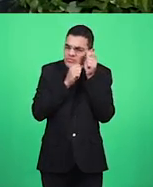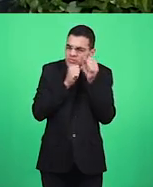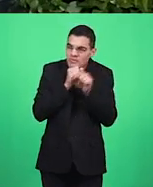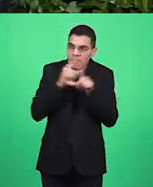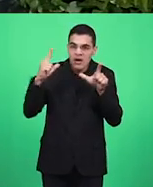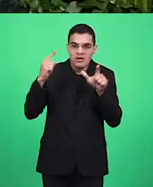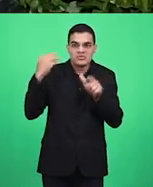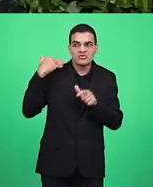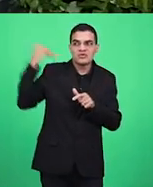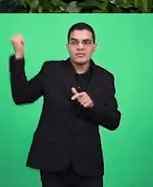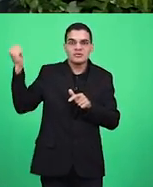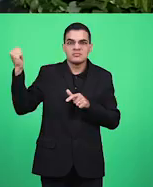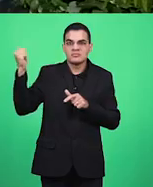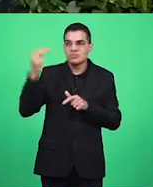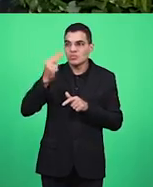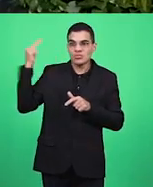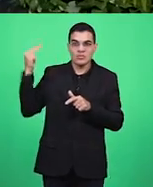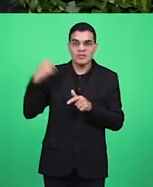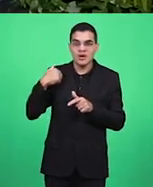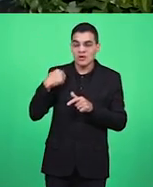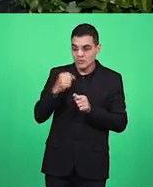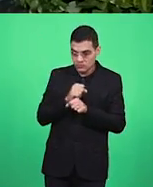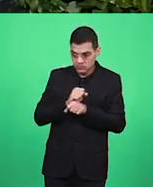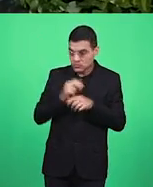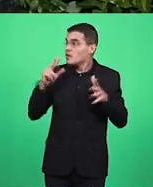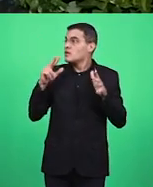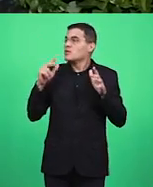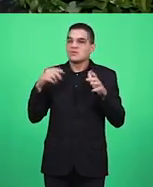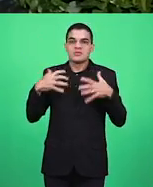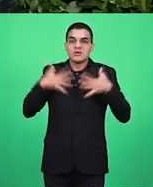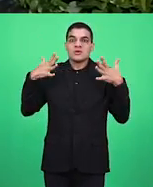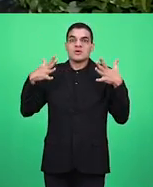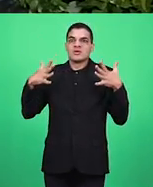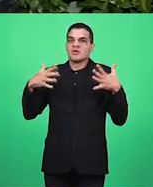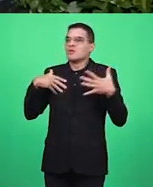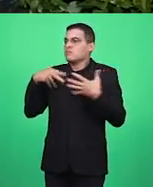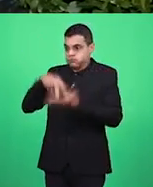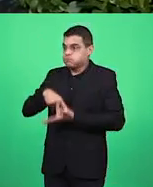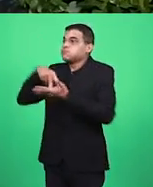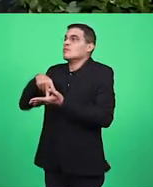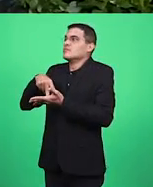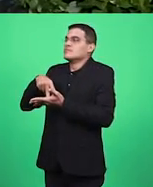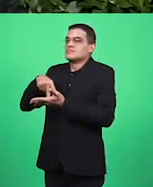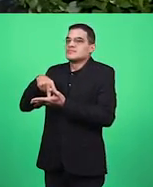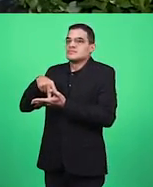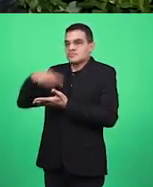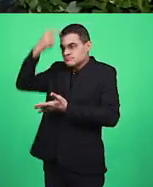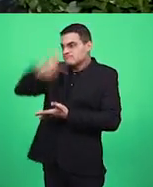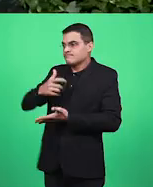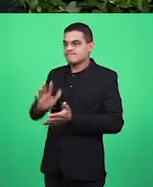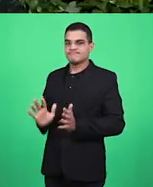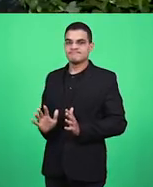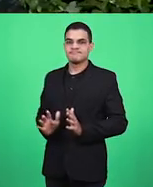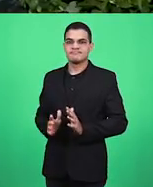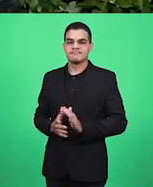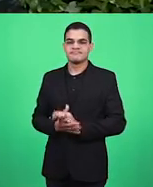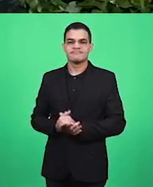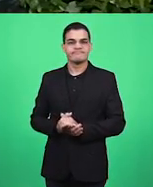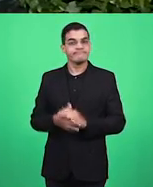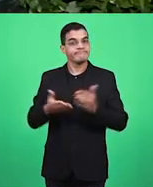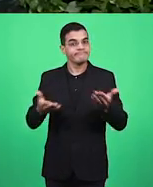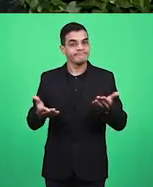кто-то позвал, меня по имени. Я лежал, я встал, я говорю, да, кто,